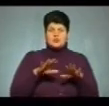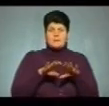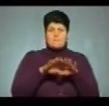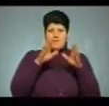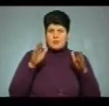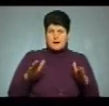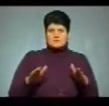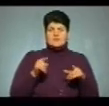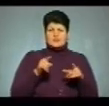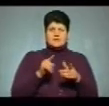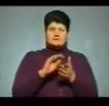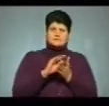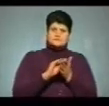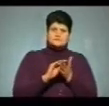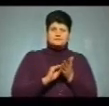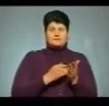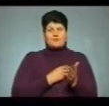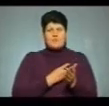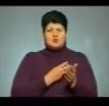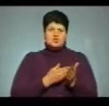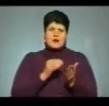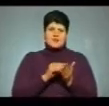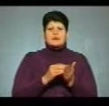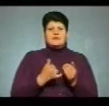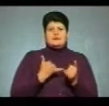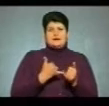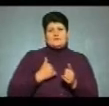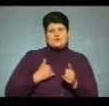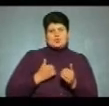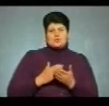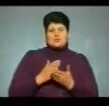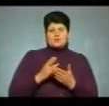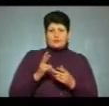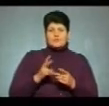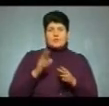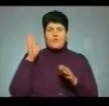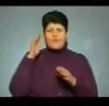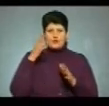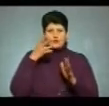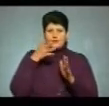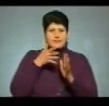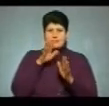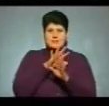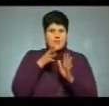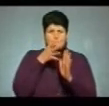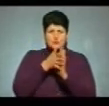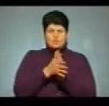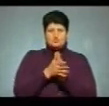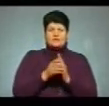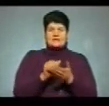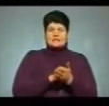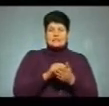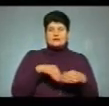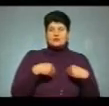На них пишуть прозові та віршовані побажання для військовослужбовців. Водонепроникну тканину для пошиття надають волонтери